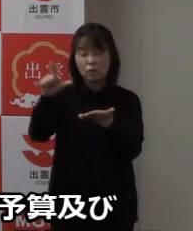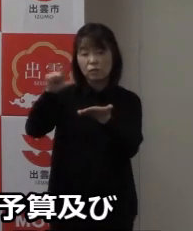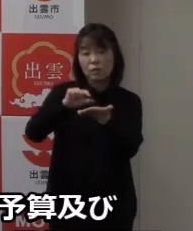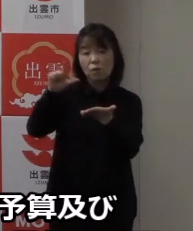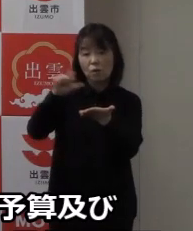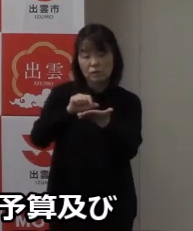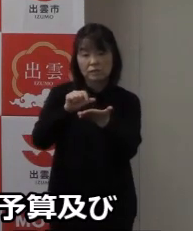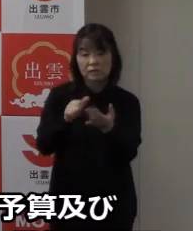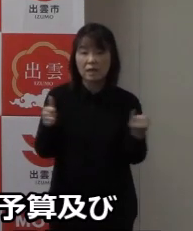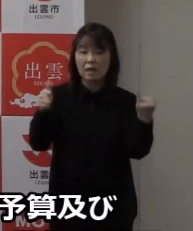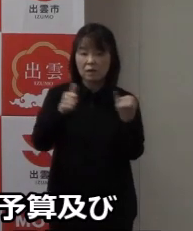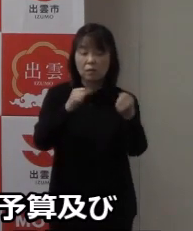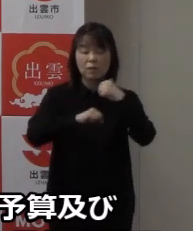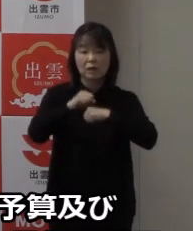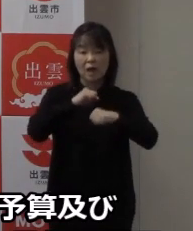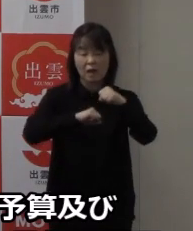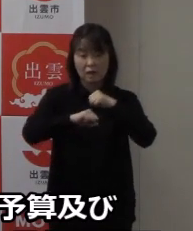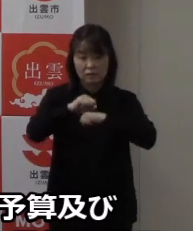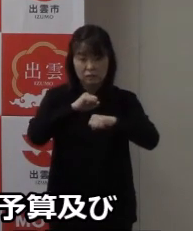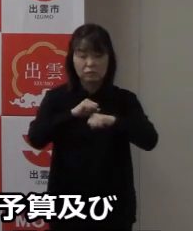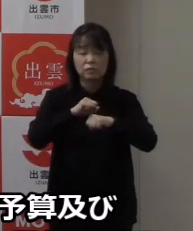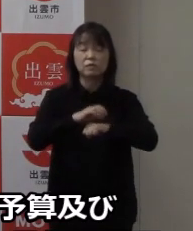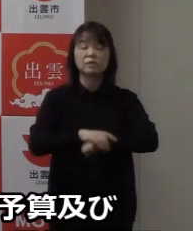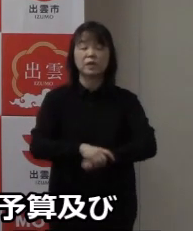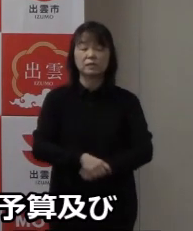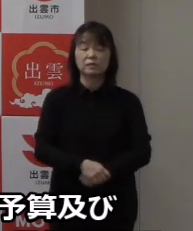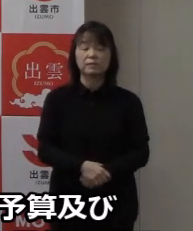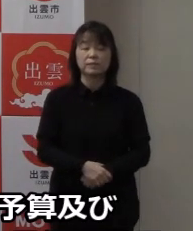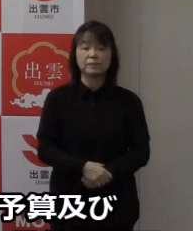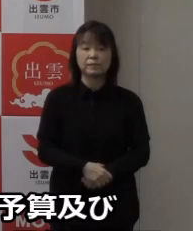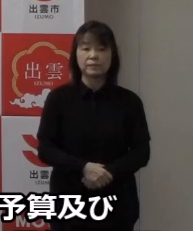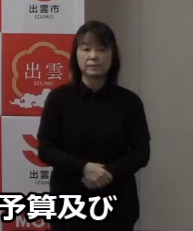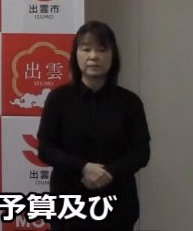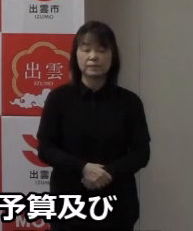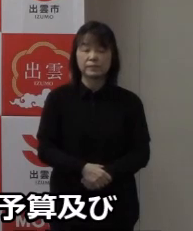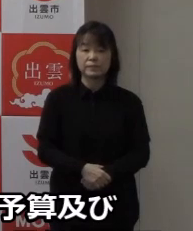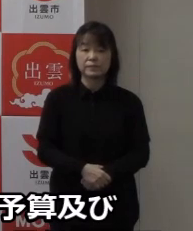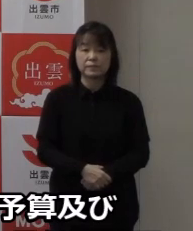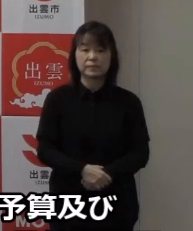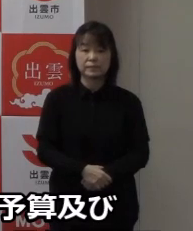活といいますか、そういうことを取り組んでいきたいというふうに思っております。